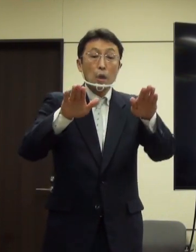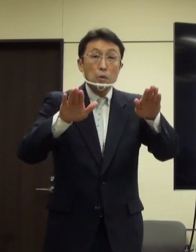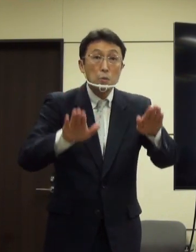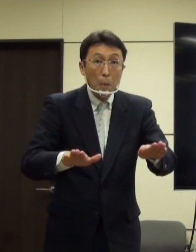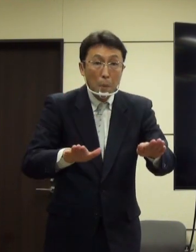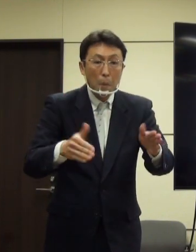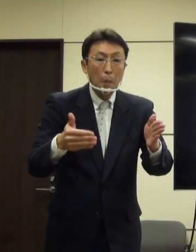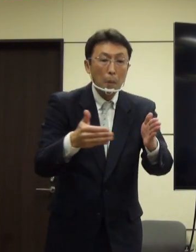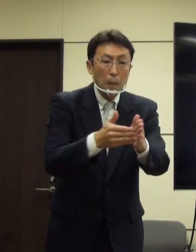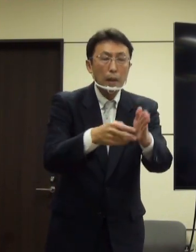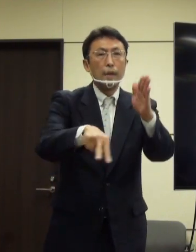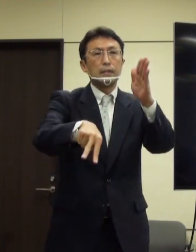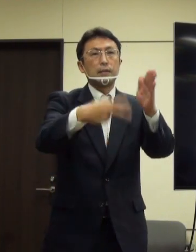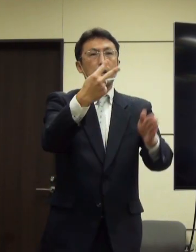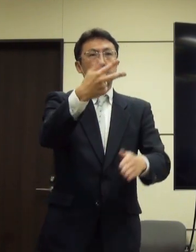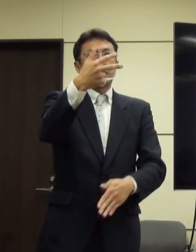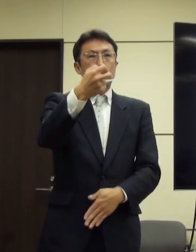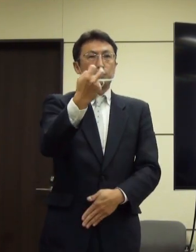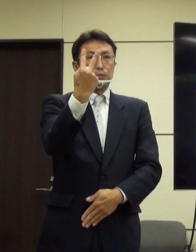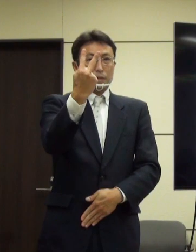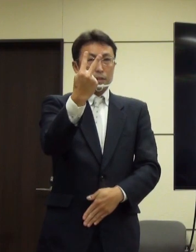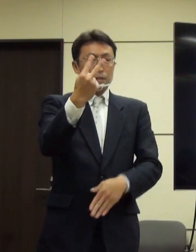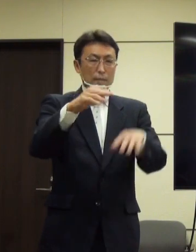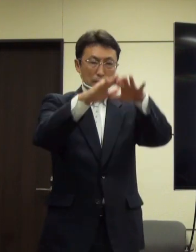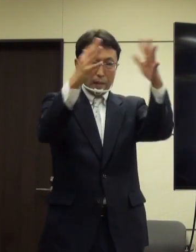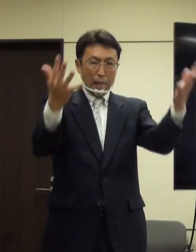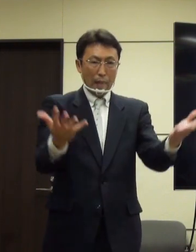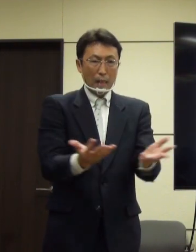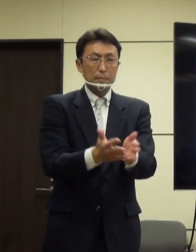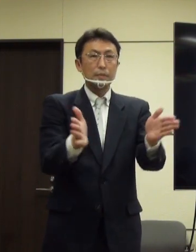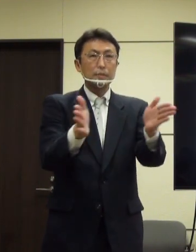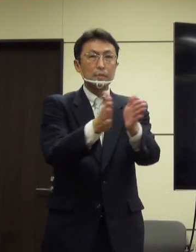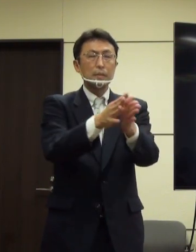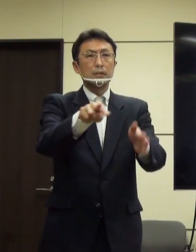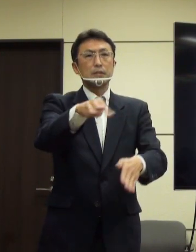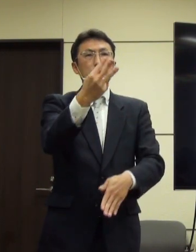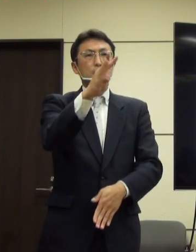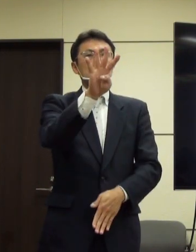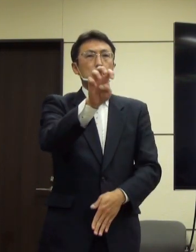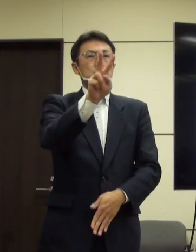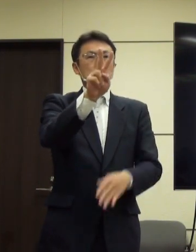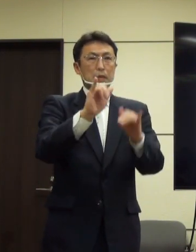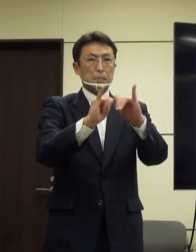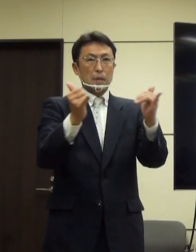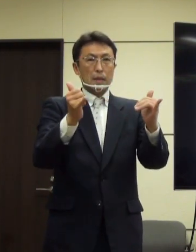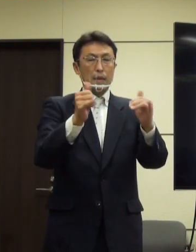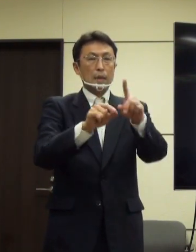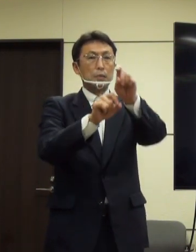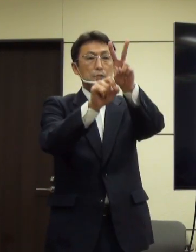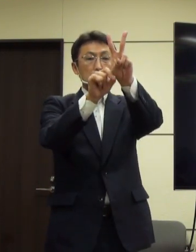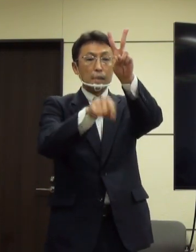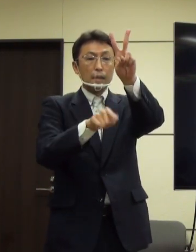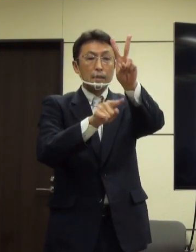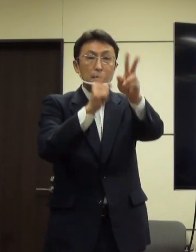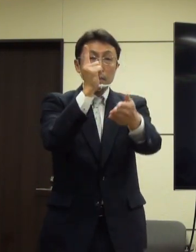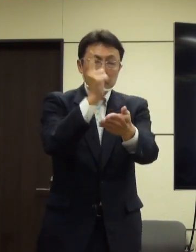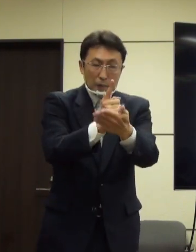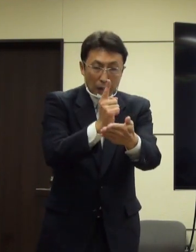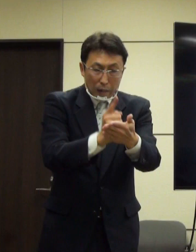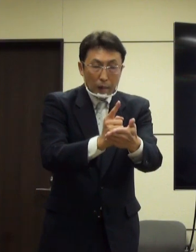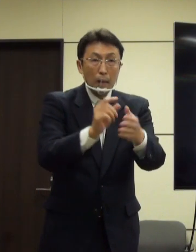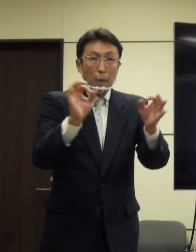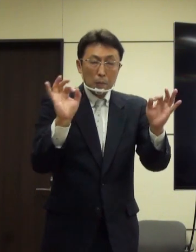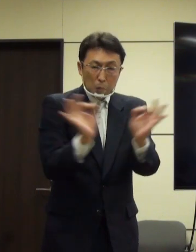て342メーデー系ですね非常にこの12月角田駅そうで暗闘が結構